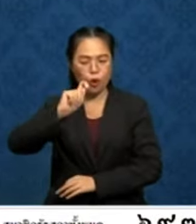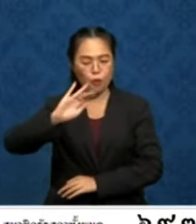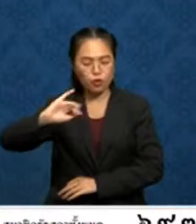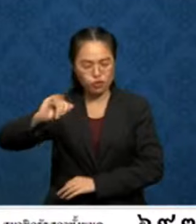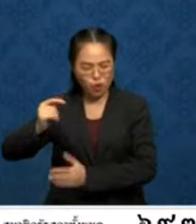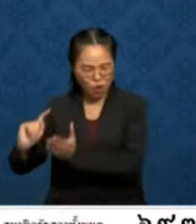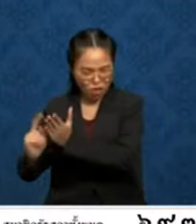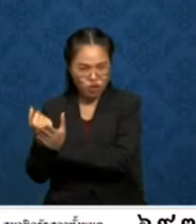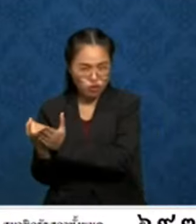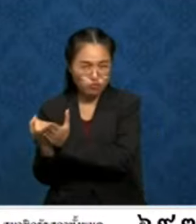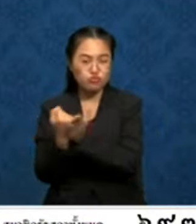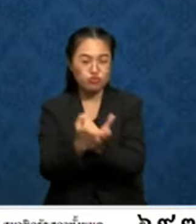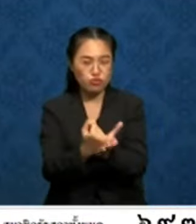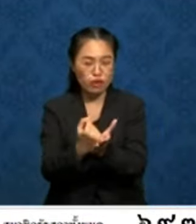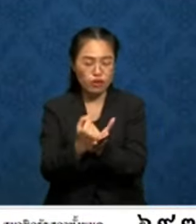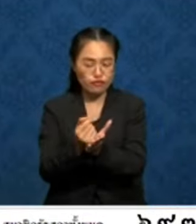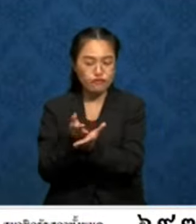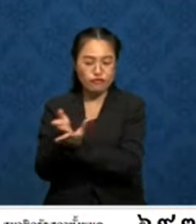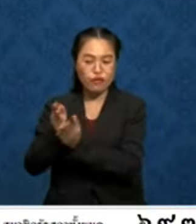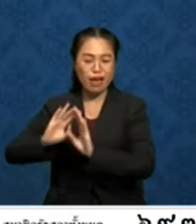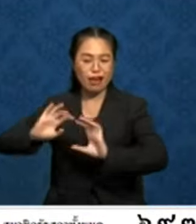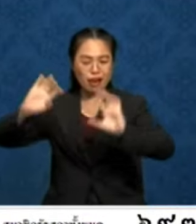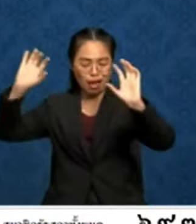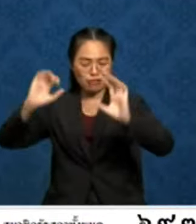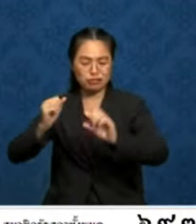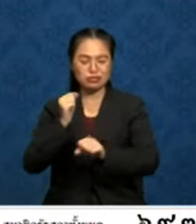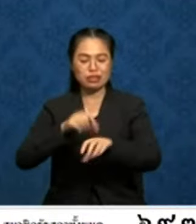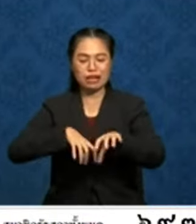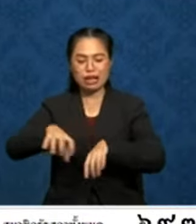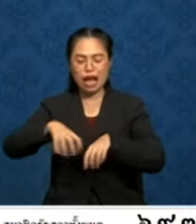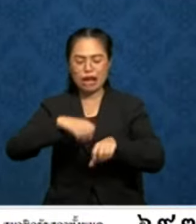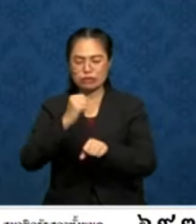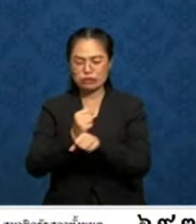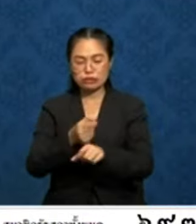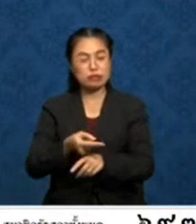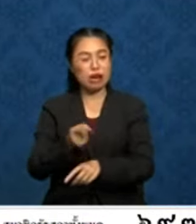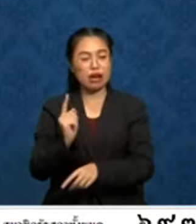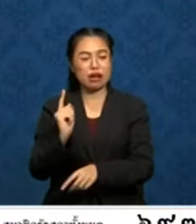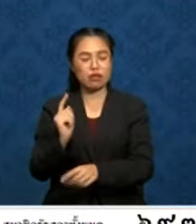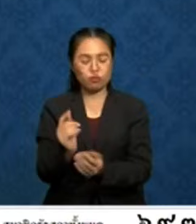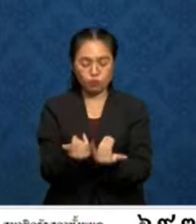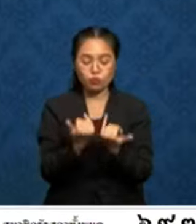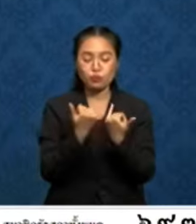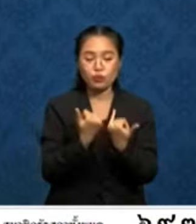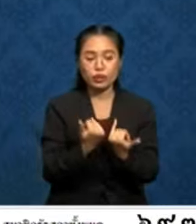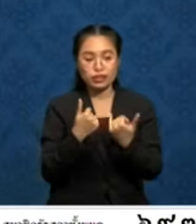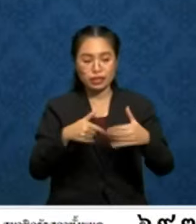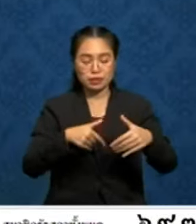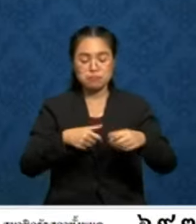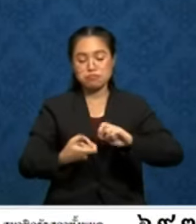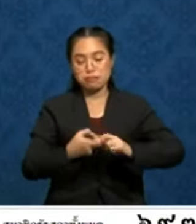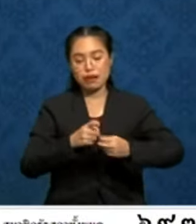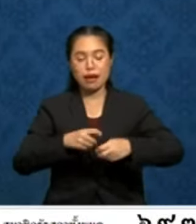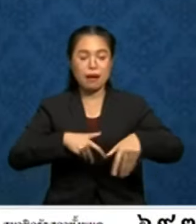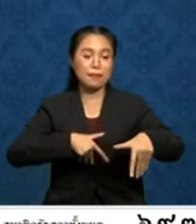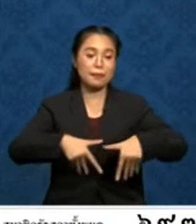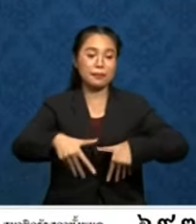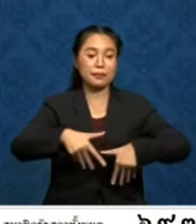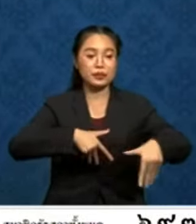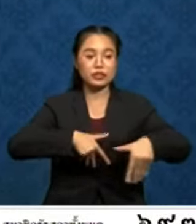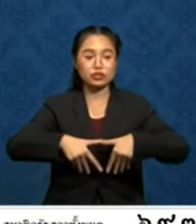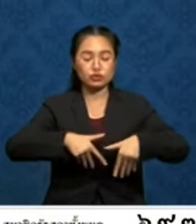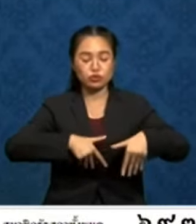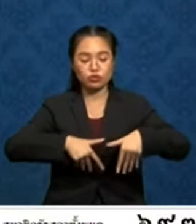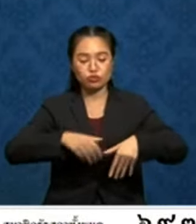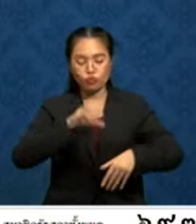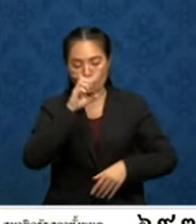มิภาคกว่าจะลงไปถึงช้าครับท่านาครับวันนี้เป็นสิ่งที่ประชาชนรอคอยและเป็นสิ่งที่ประชาชนจับตาดู